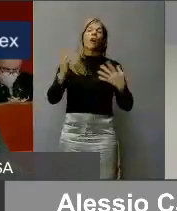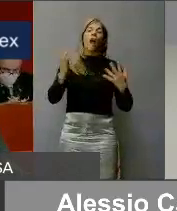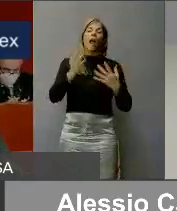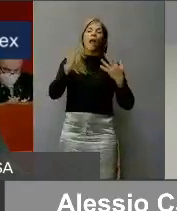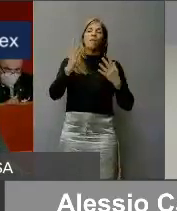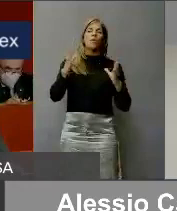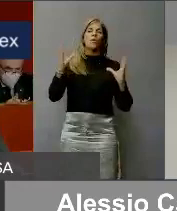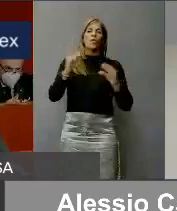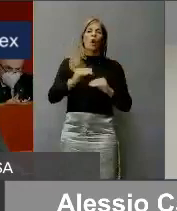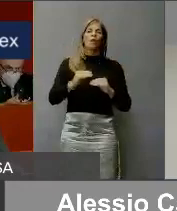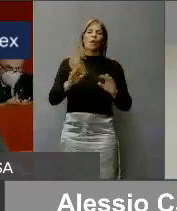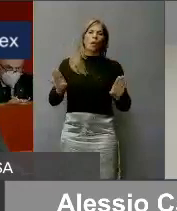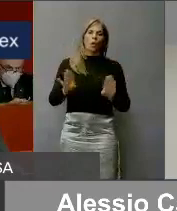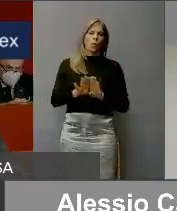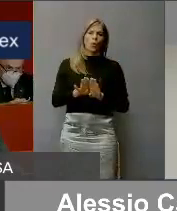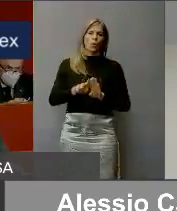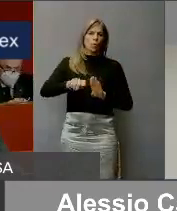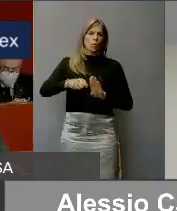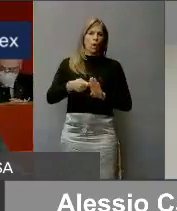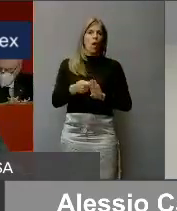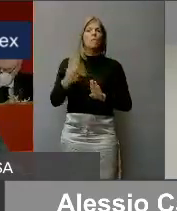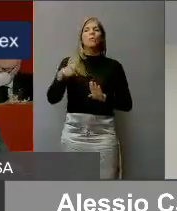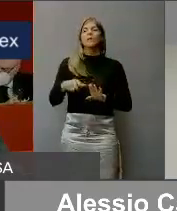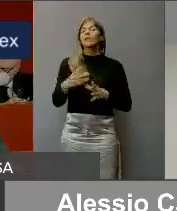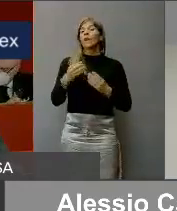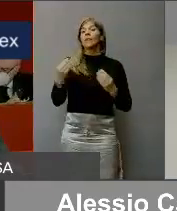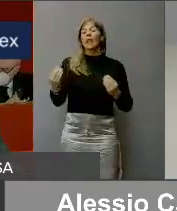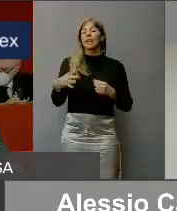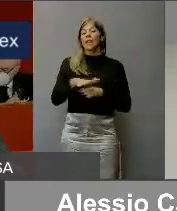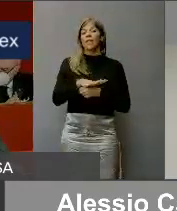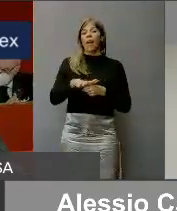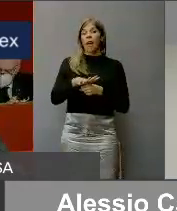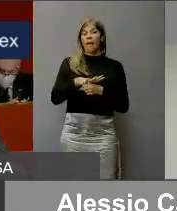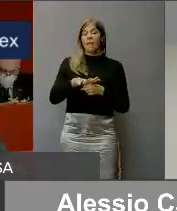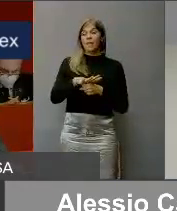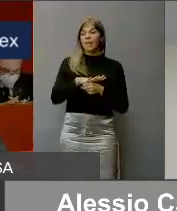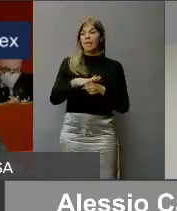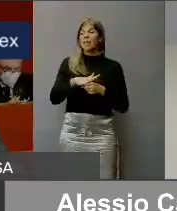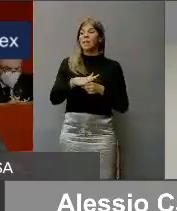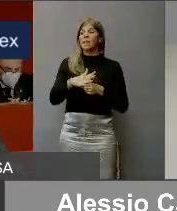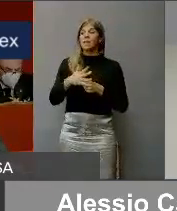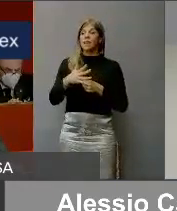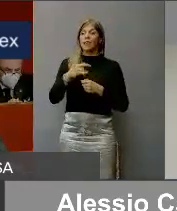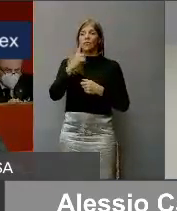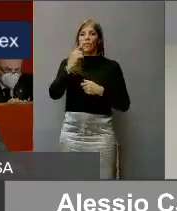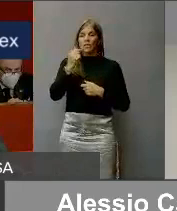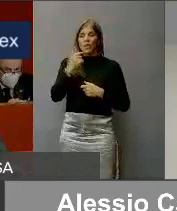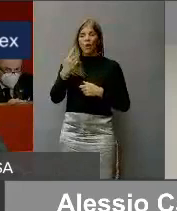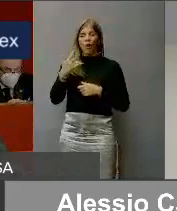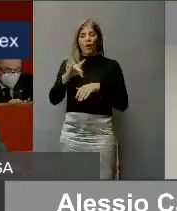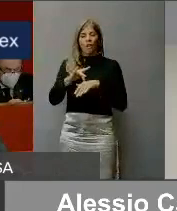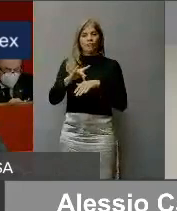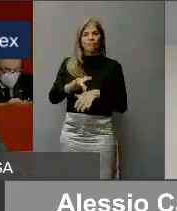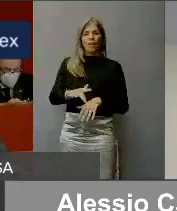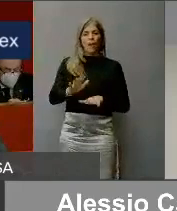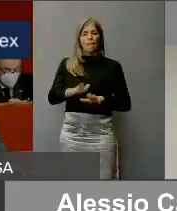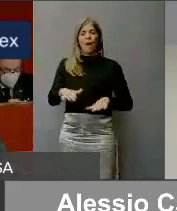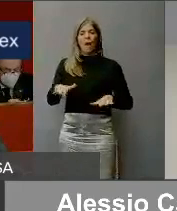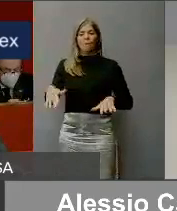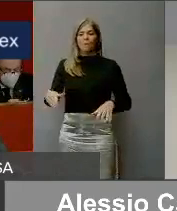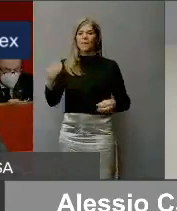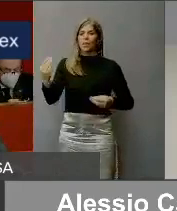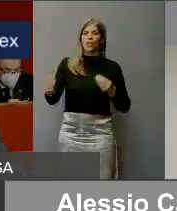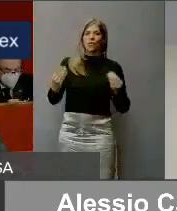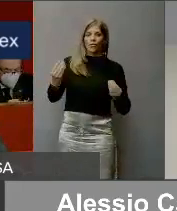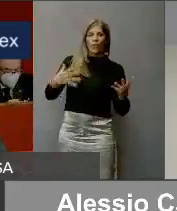perché molti cittadini molte famiglie che portano i loro bimbi a giocare in quel posto lamentano che è già successo